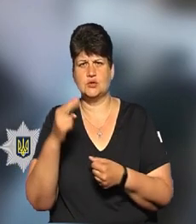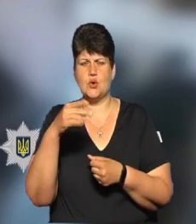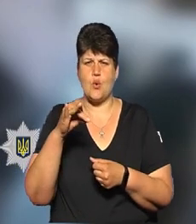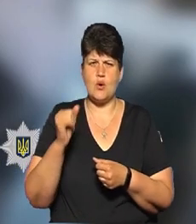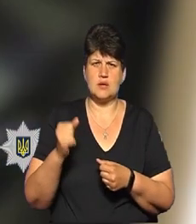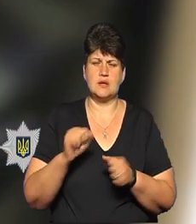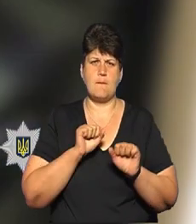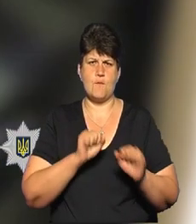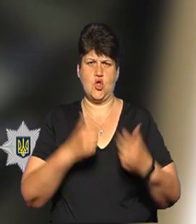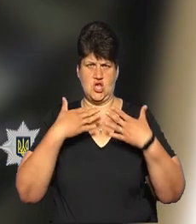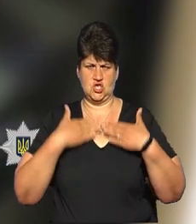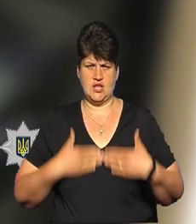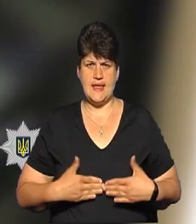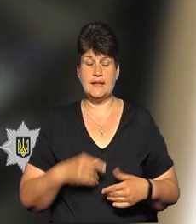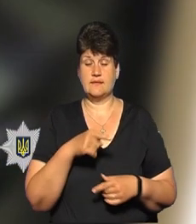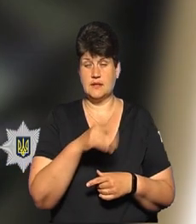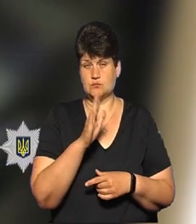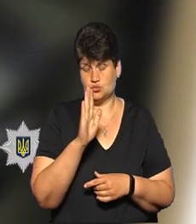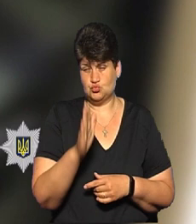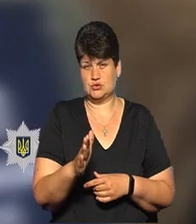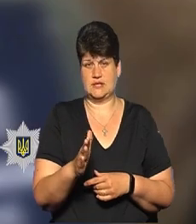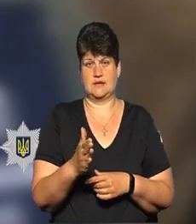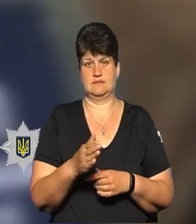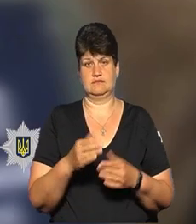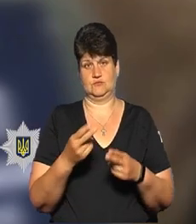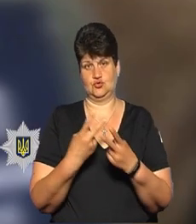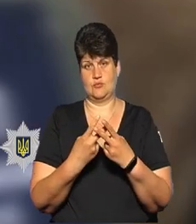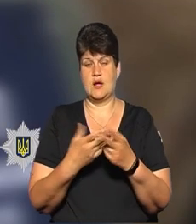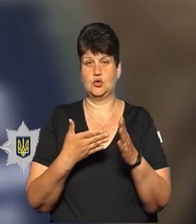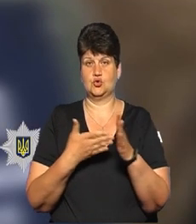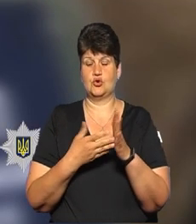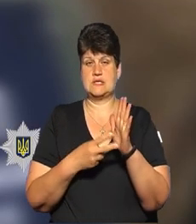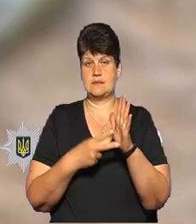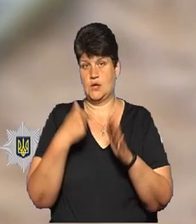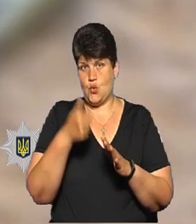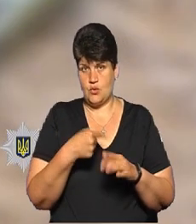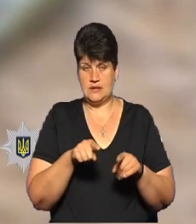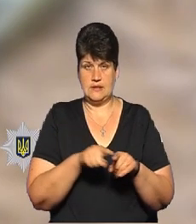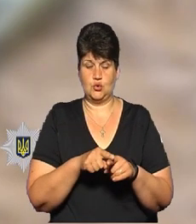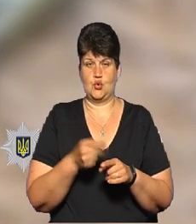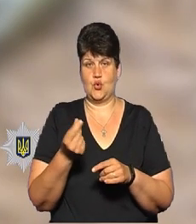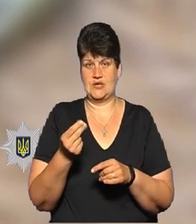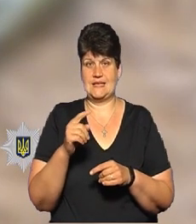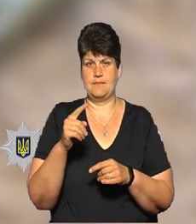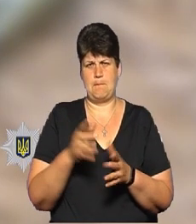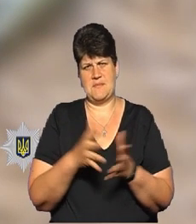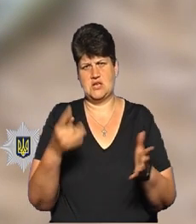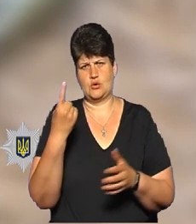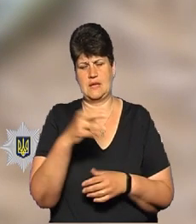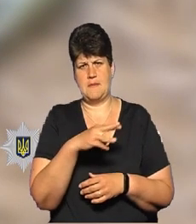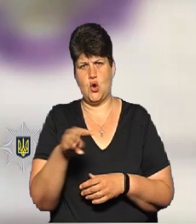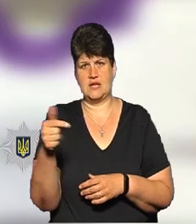бронежилети. Чоловікам загрожує позбавлення волі до 7 років. Також їм визначили розміри застав – понад мільйон гривень для